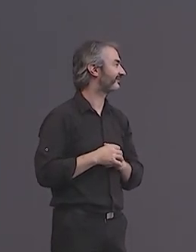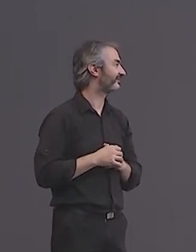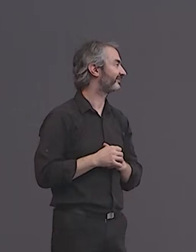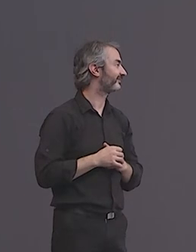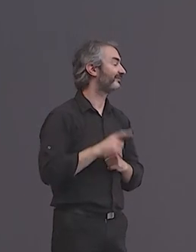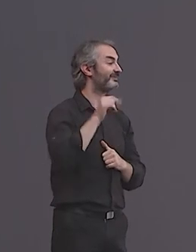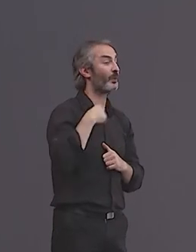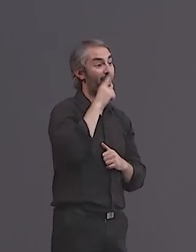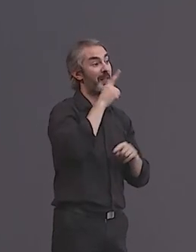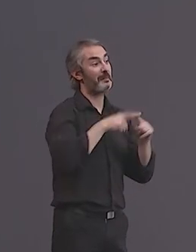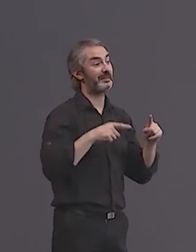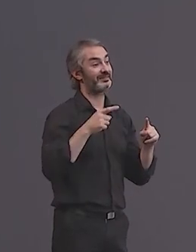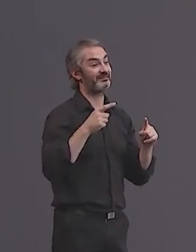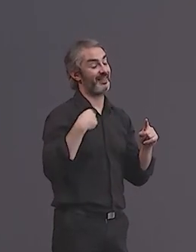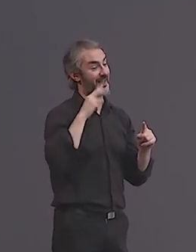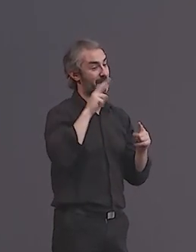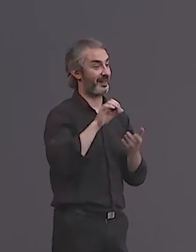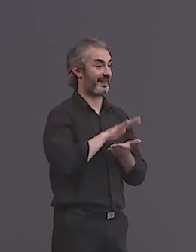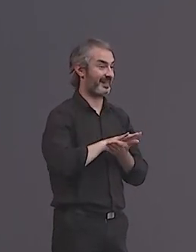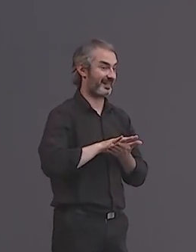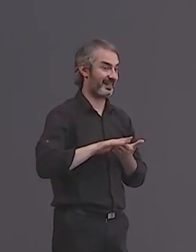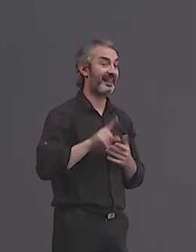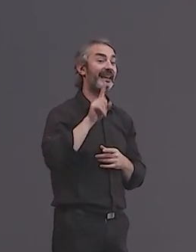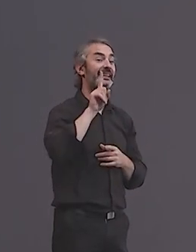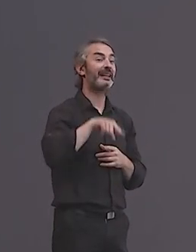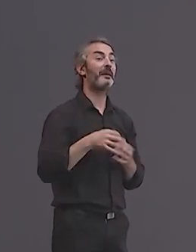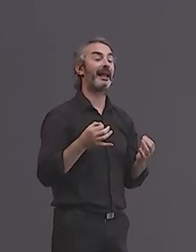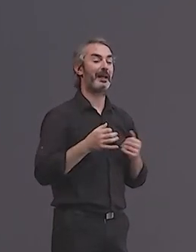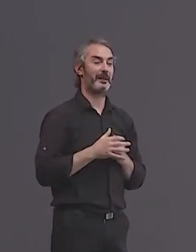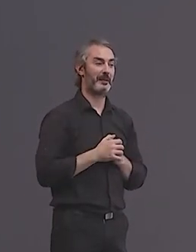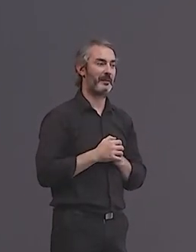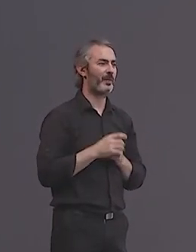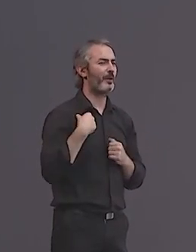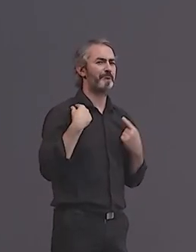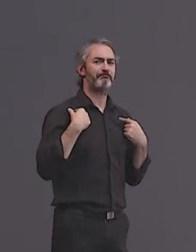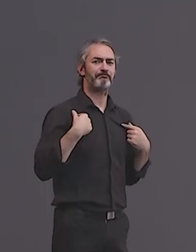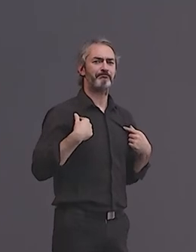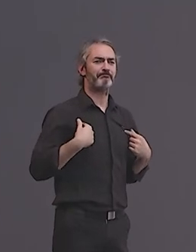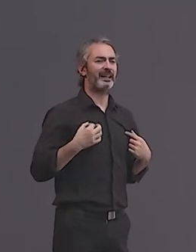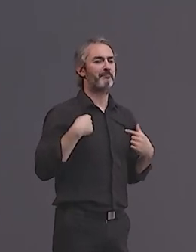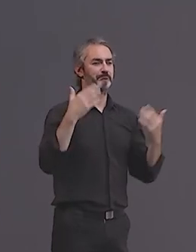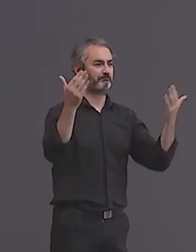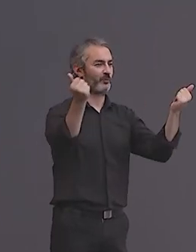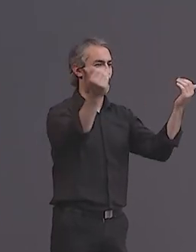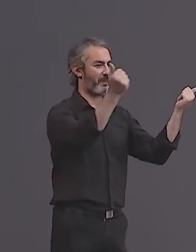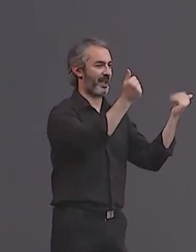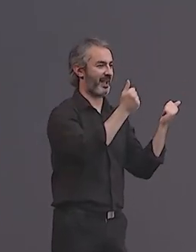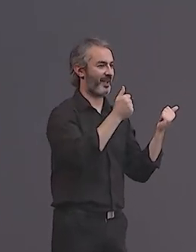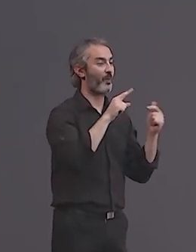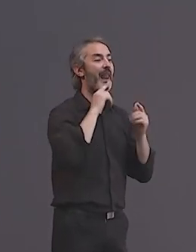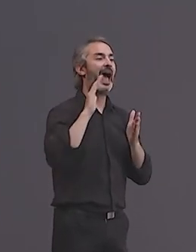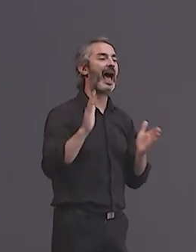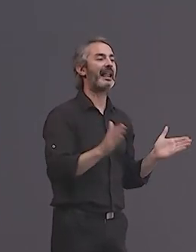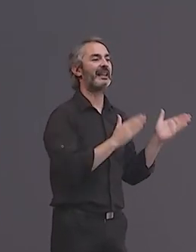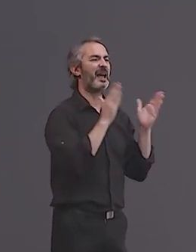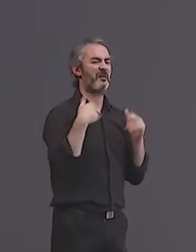doncs això, un any i mig. I d'altra banda, la sensació de comiat. Un comiat a una etapa que, per